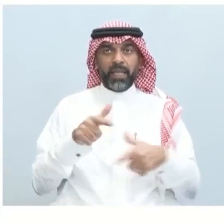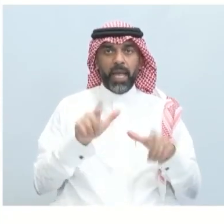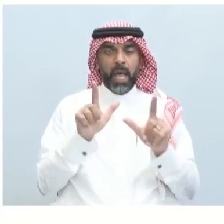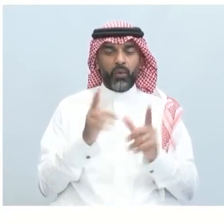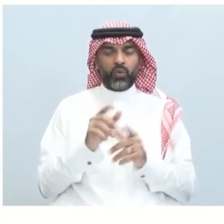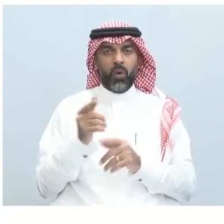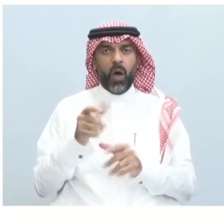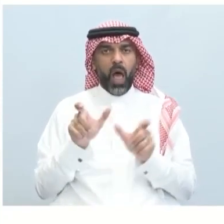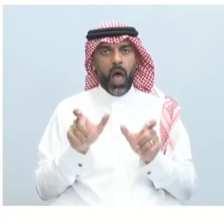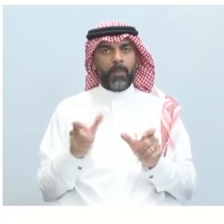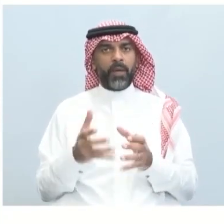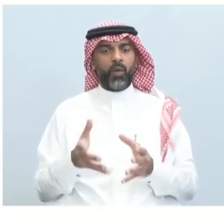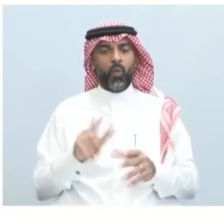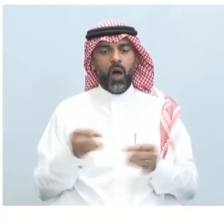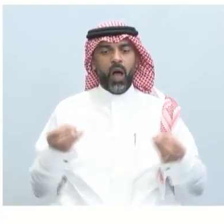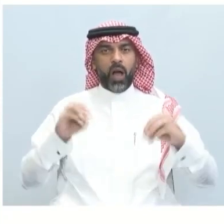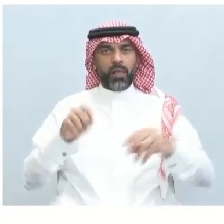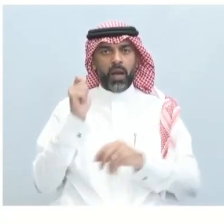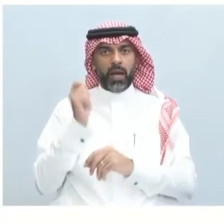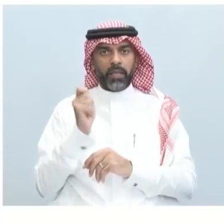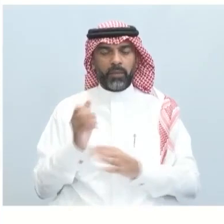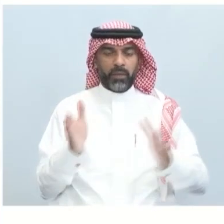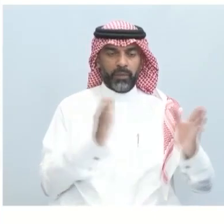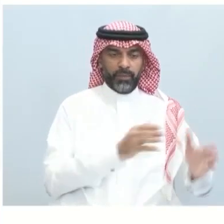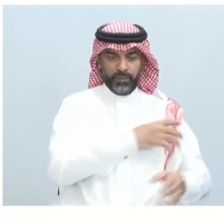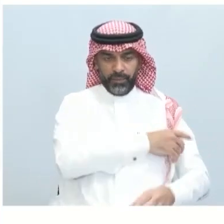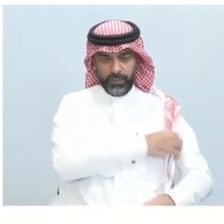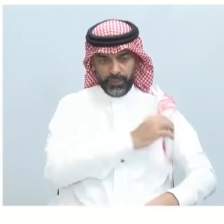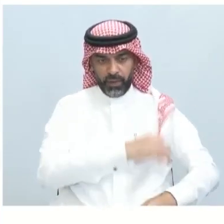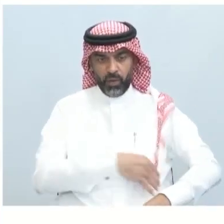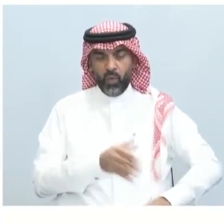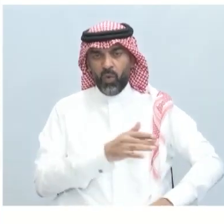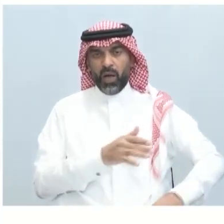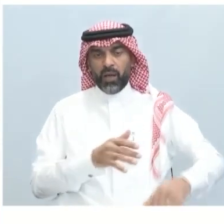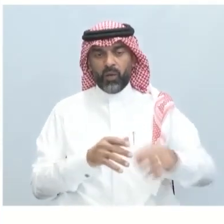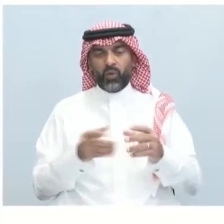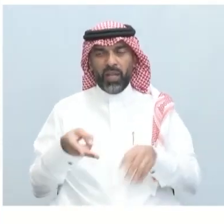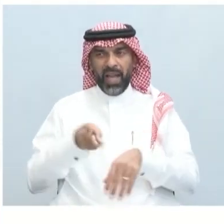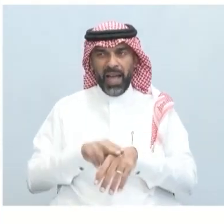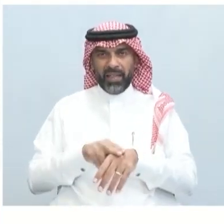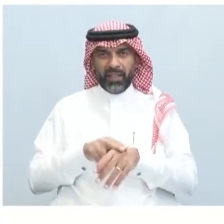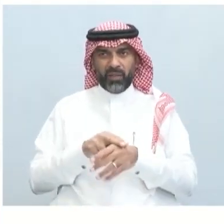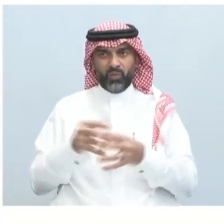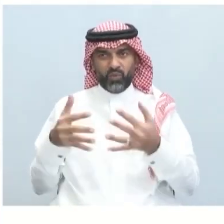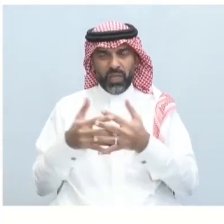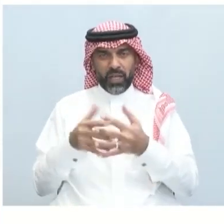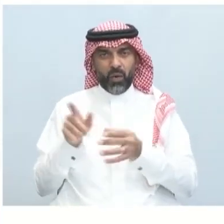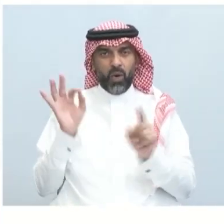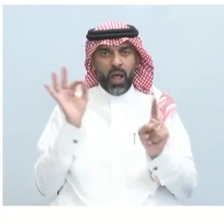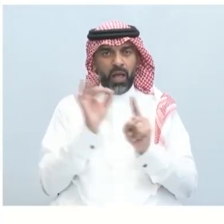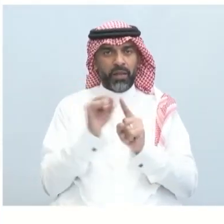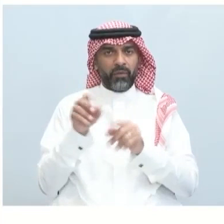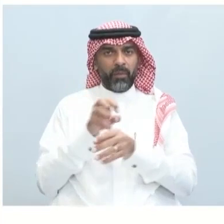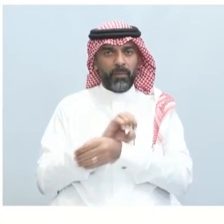آمنة وأكثر رسمية. وفي الرسائل الخاصة بإعادة المشاركة يكون الهدف من البريد